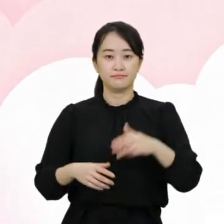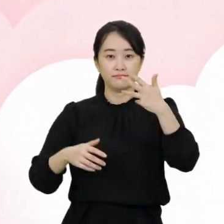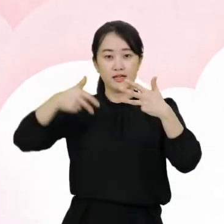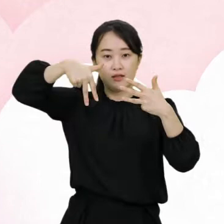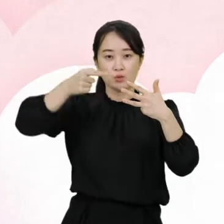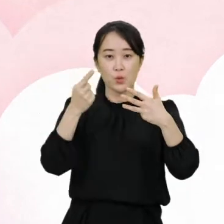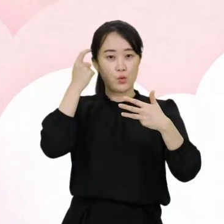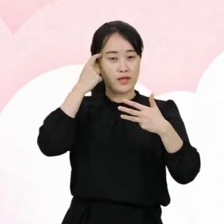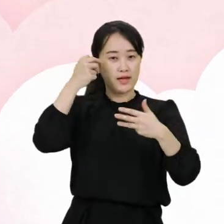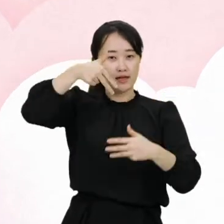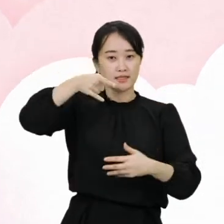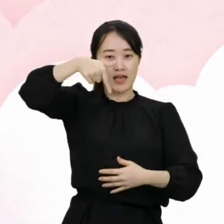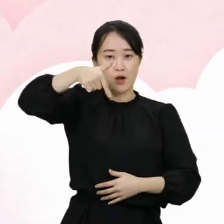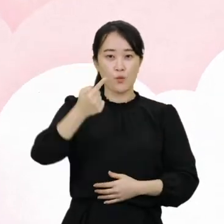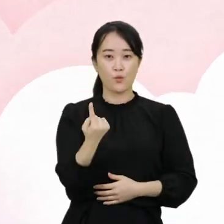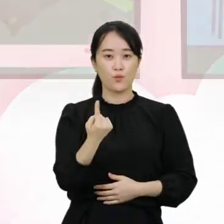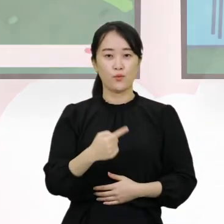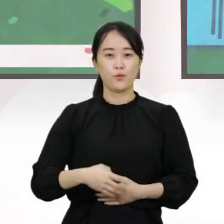제8조 인식제고.